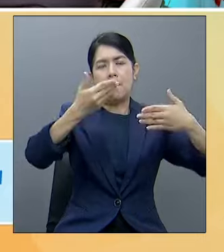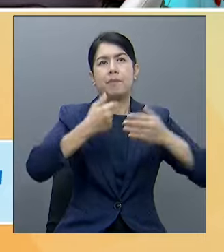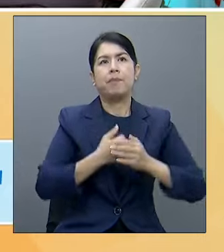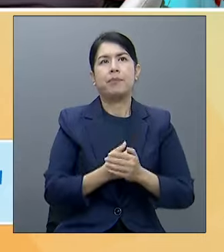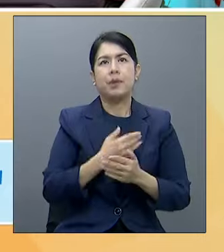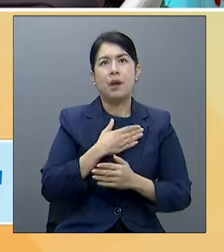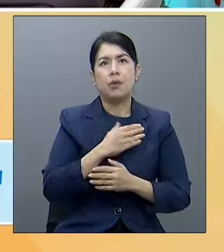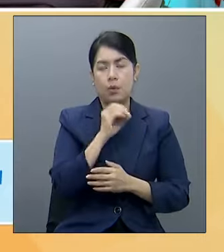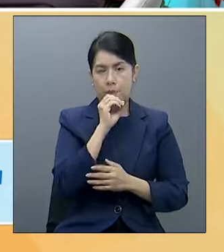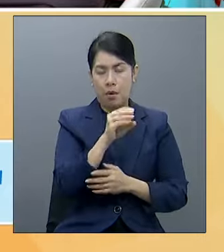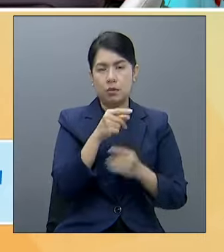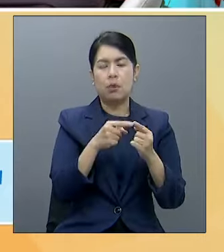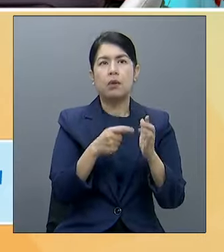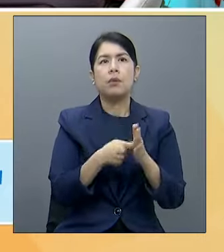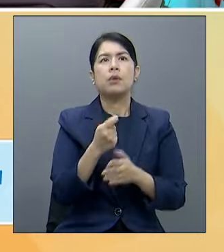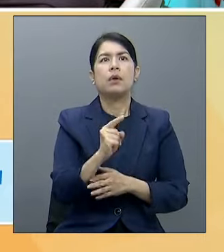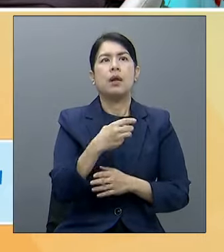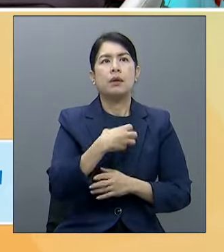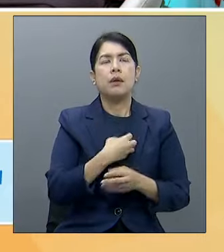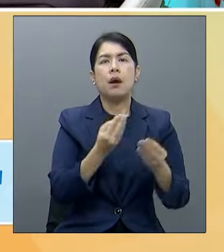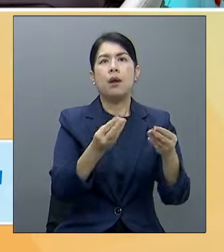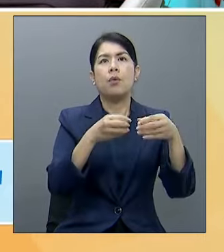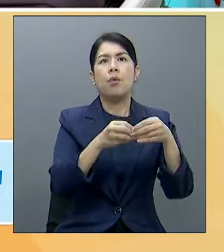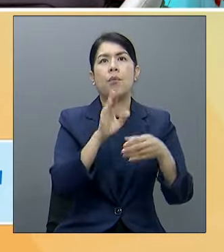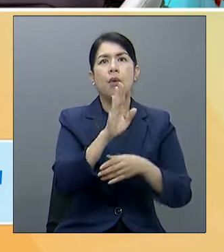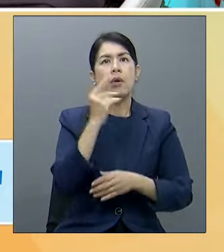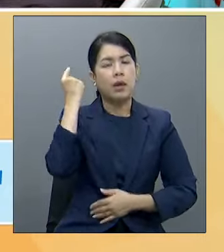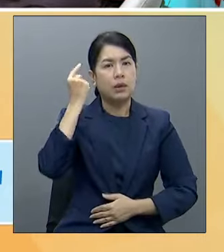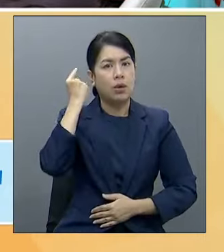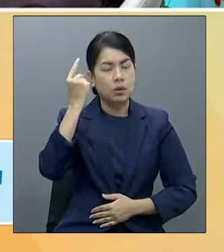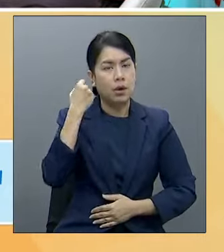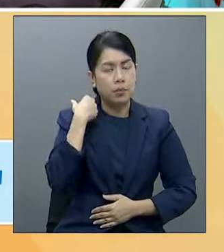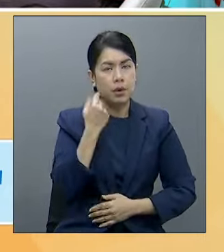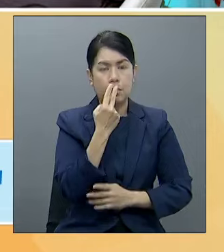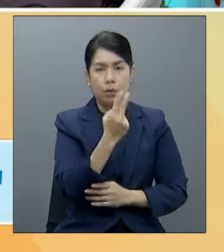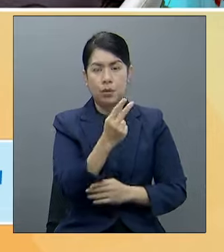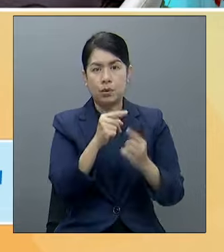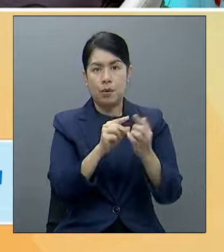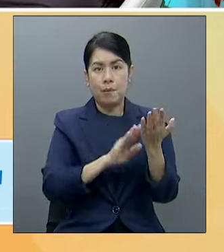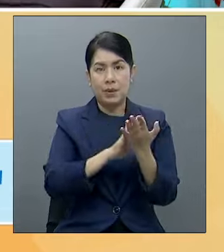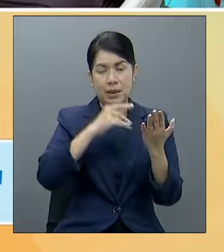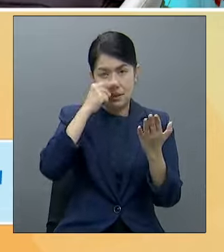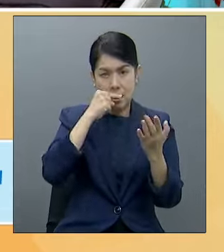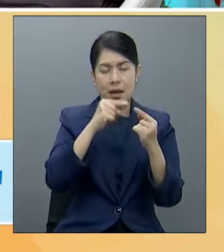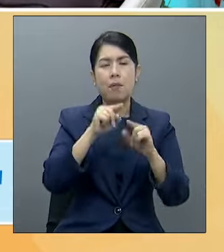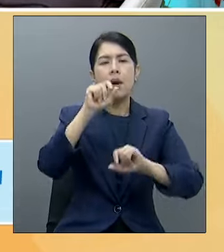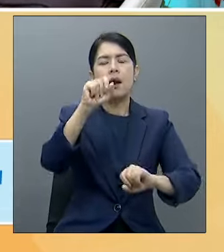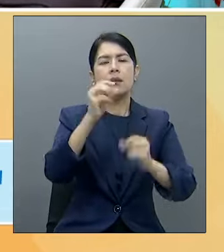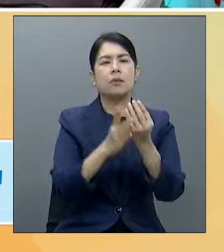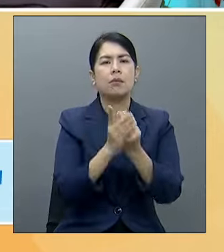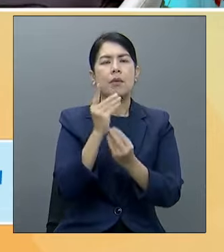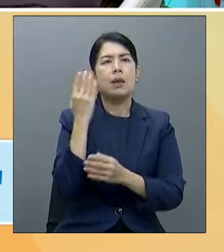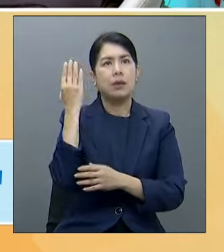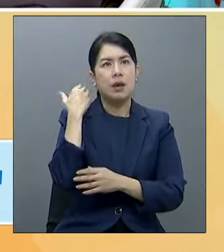องรีบประกาศอะค่ะเพราะว่าเราต้องการให้นักท่องเที่ยวมองเห็นประเทศไทยเพราะฉะนั้นการประกาศตั้งแต่สัปดาห์ที่แล้วเนี่ยมันจะทำให้นักท่องเที่ยว